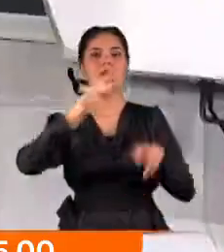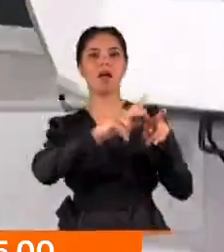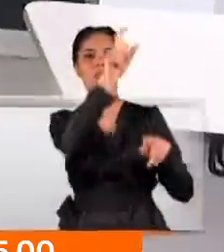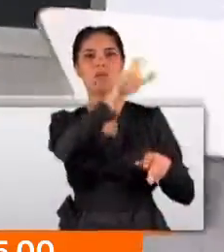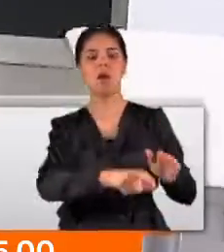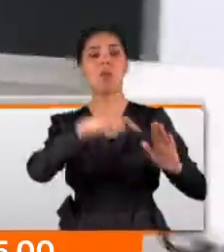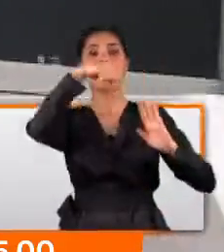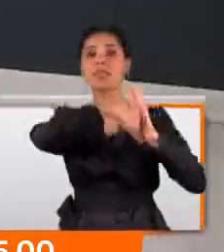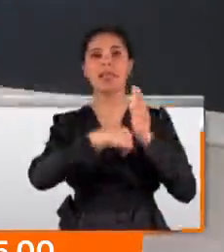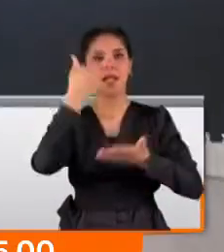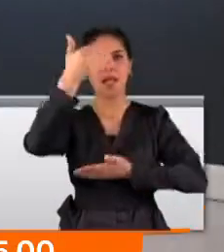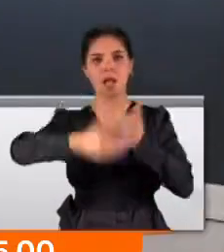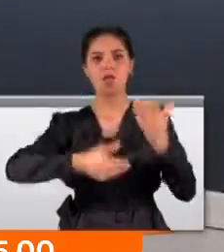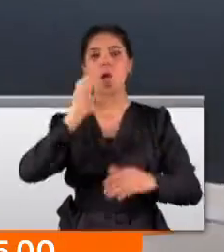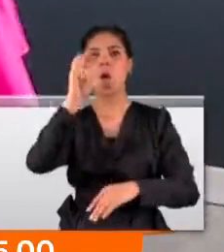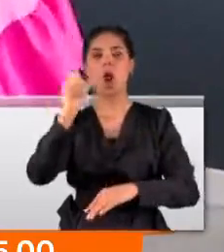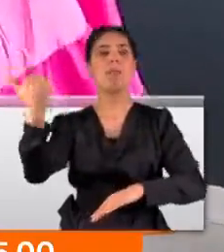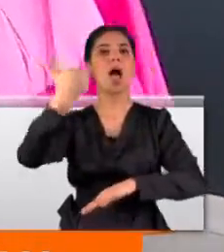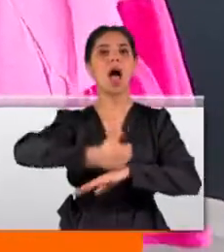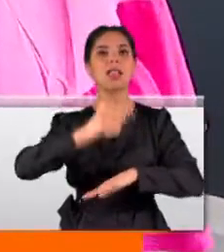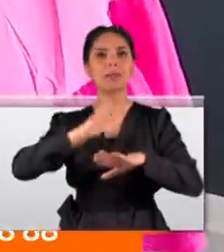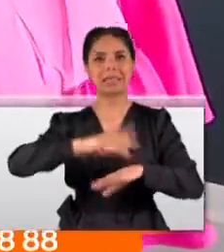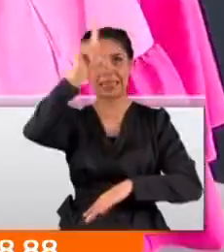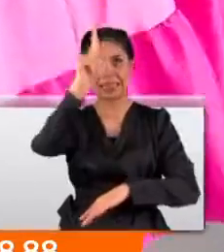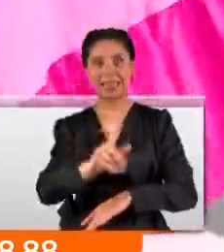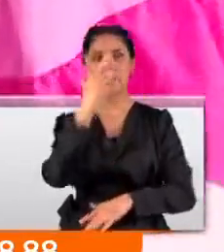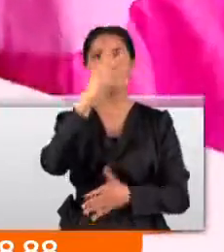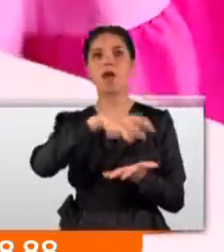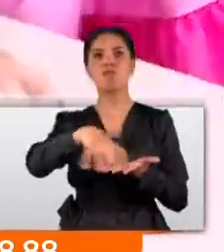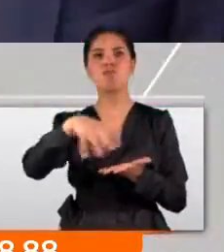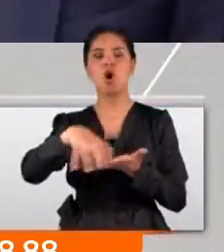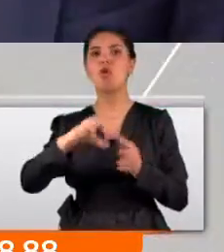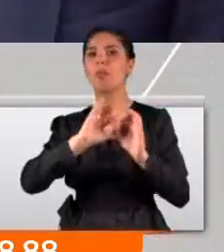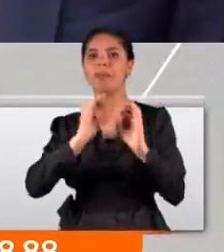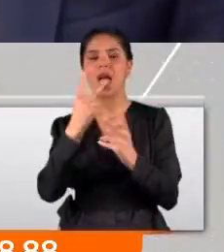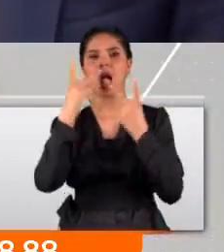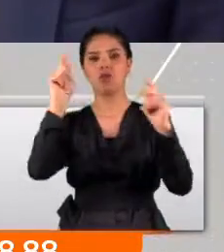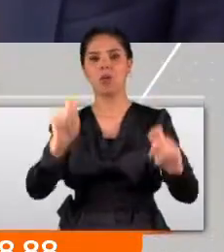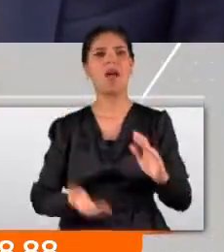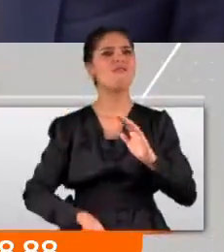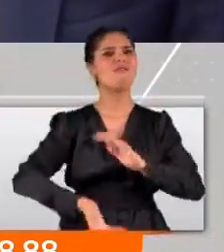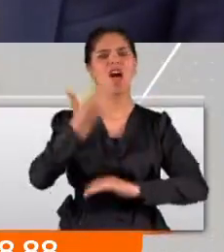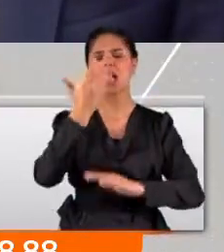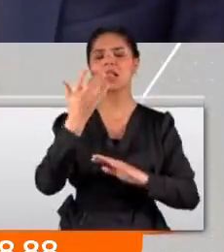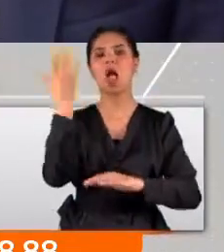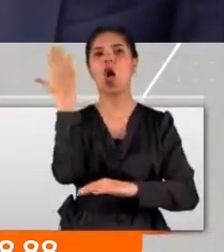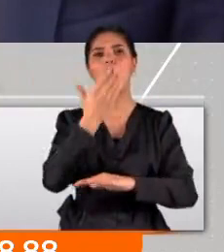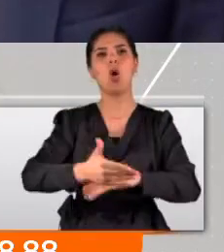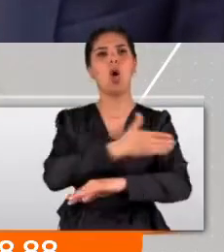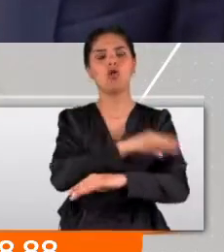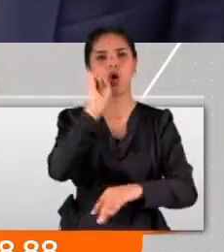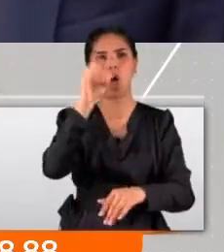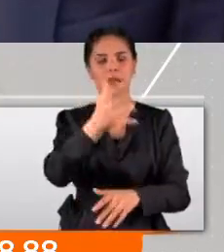geldi. Bakan Özer, öğretmen ataması yapılacak ilk 5 branşı açıkladı. En büyük ağırlığı okul öncesine vereceğiz öğretmen